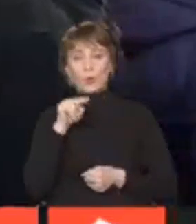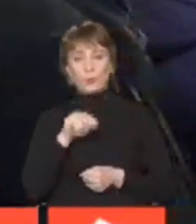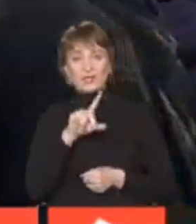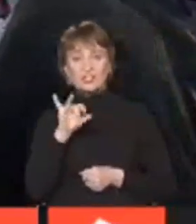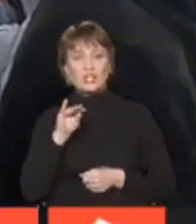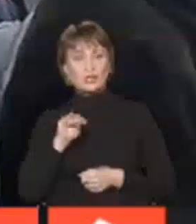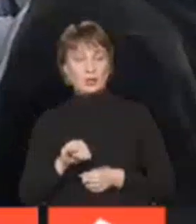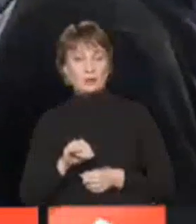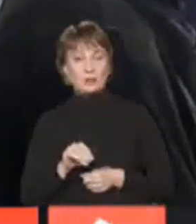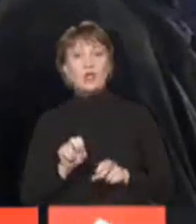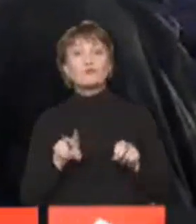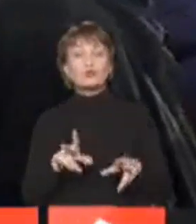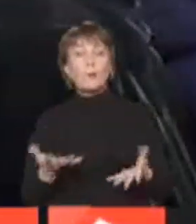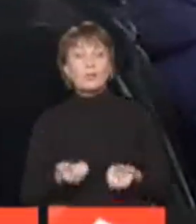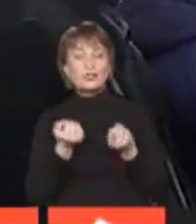Підтримати в